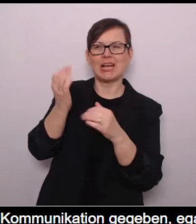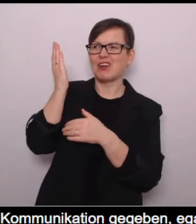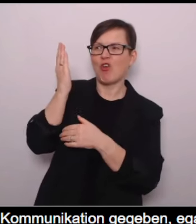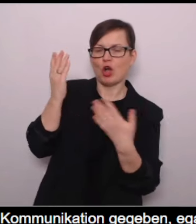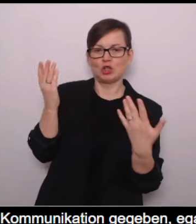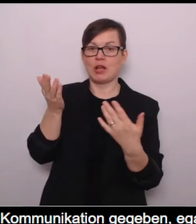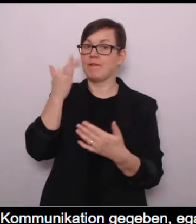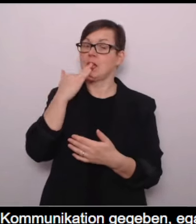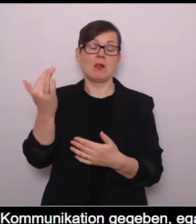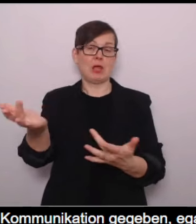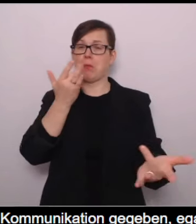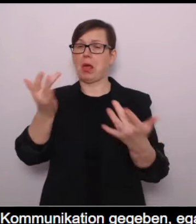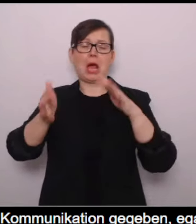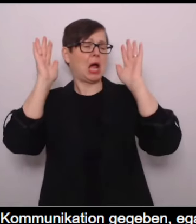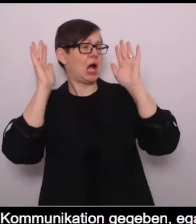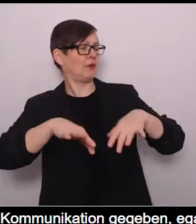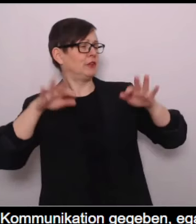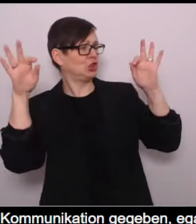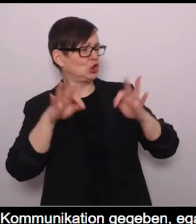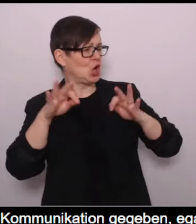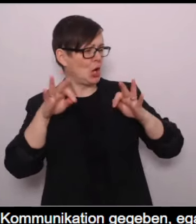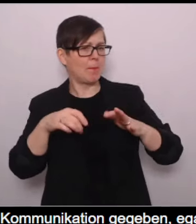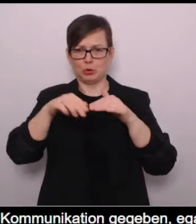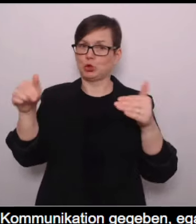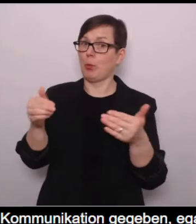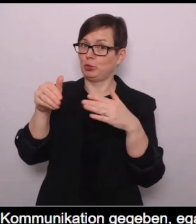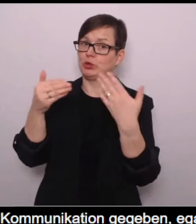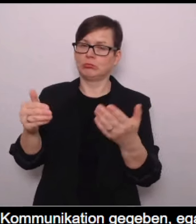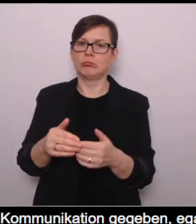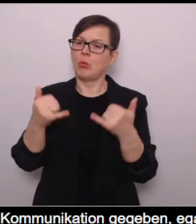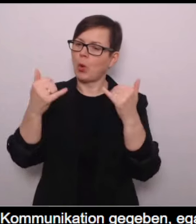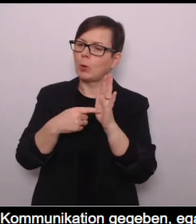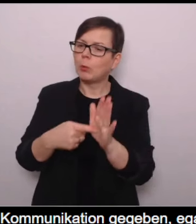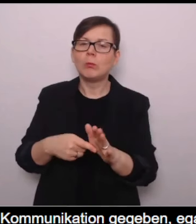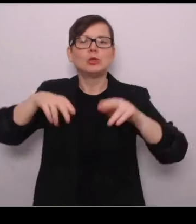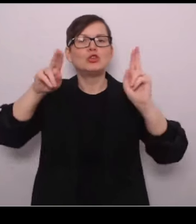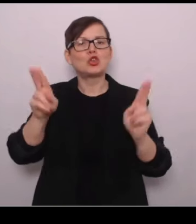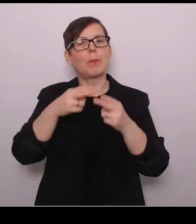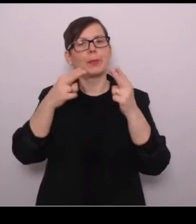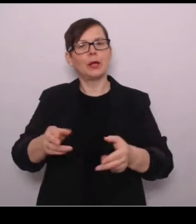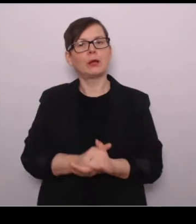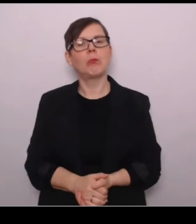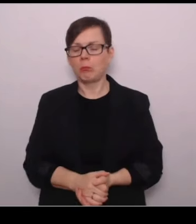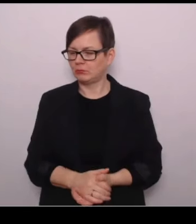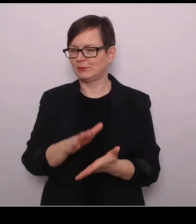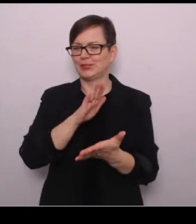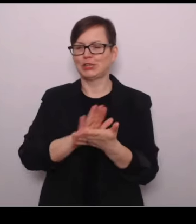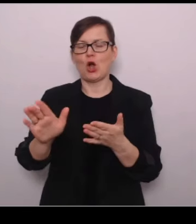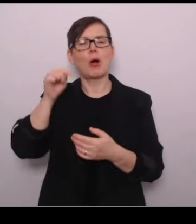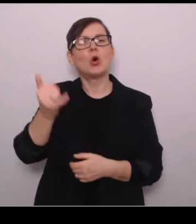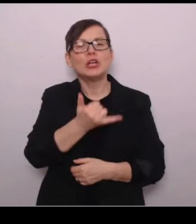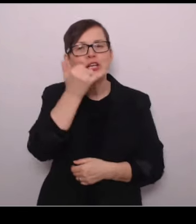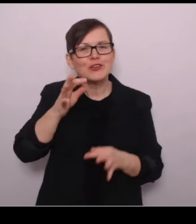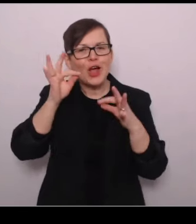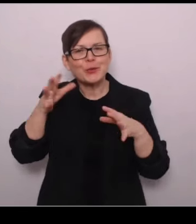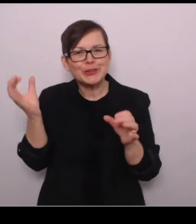Erinnerung rufe, wo mir oft bei der Einbringung des Haushalts viel Weltuntergangsszenarien entgegengeworfen wurde, seitens der Opposition, hat es